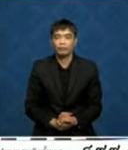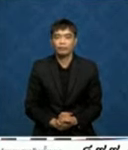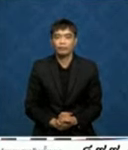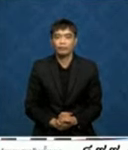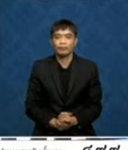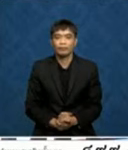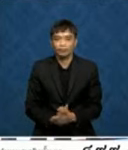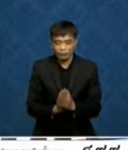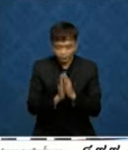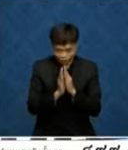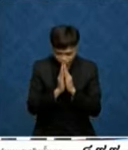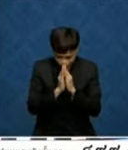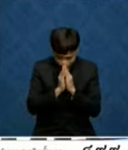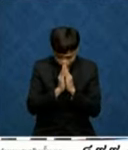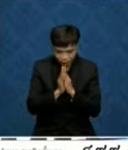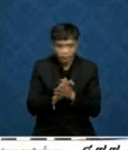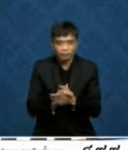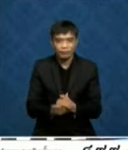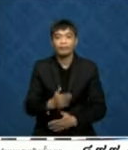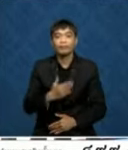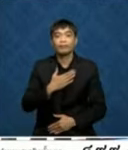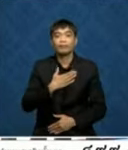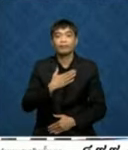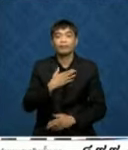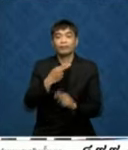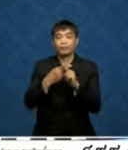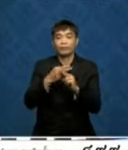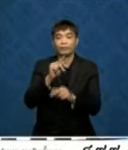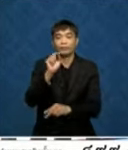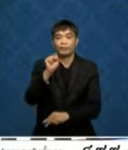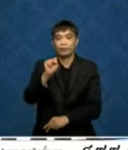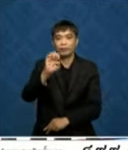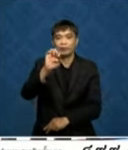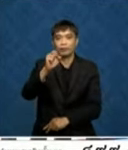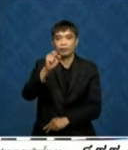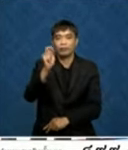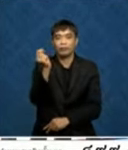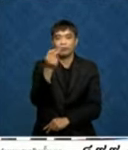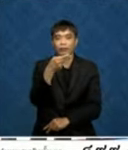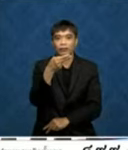เรียนท่านประธานสภาผู้แทนราษฎรที่เคารพผมสิทธิพลวิบูลธนากุลในฐานะ